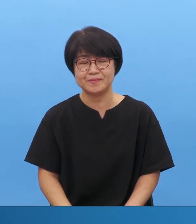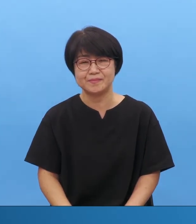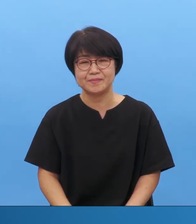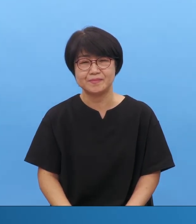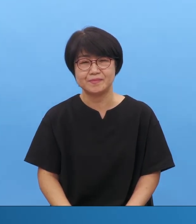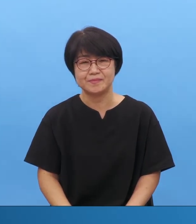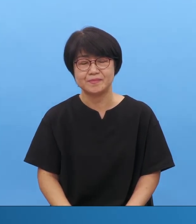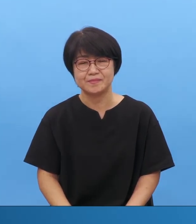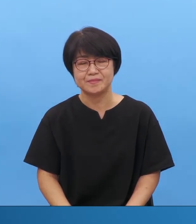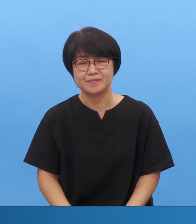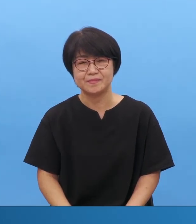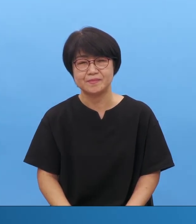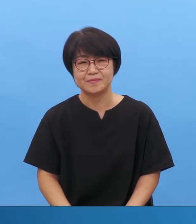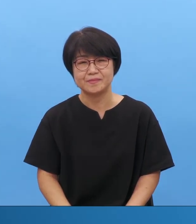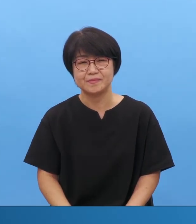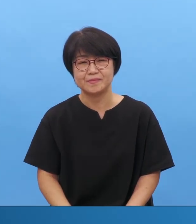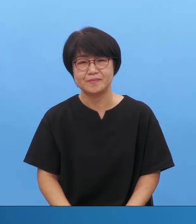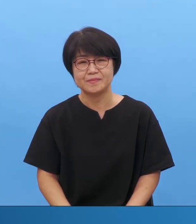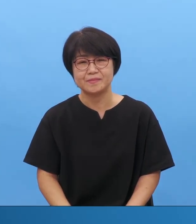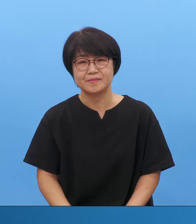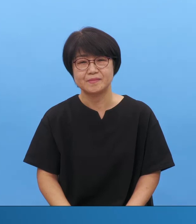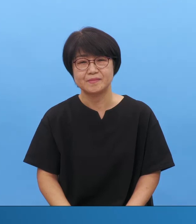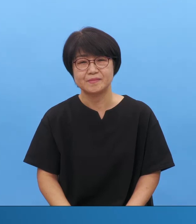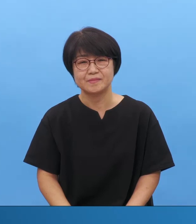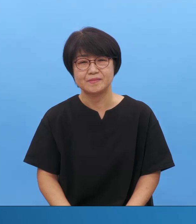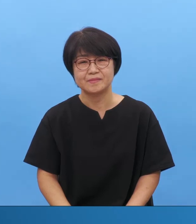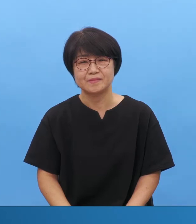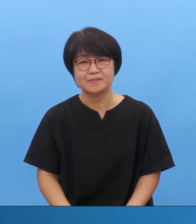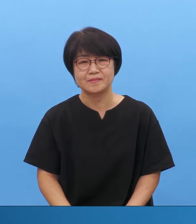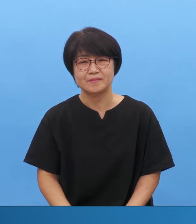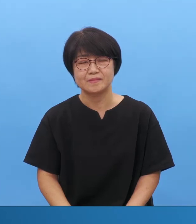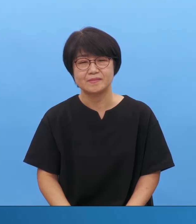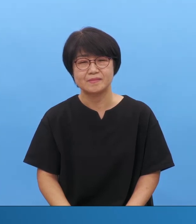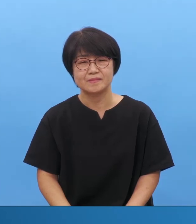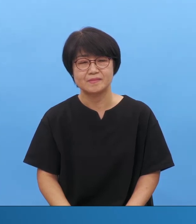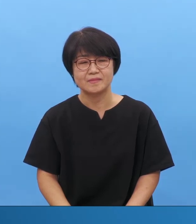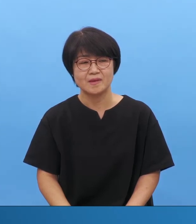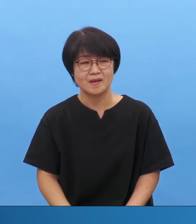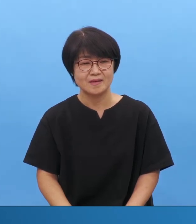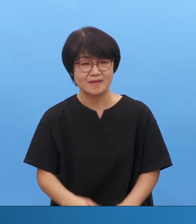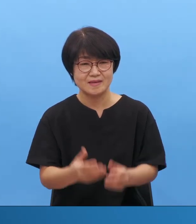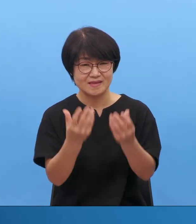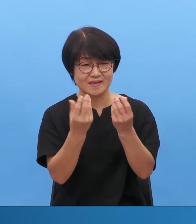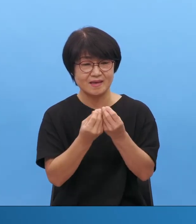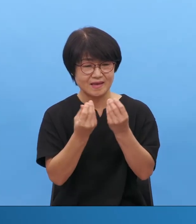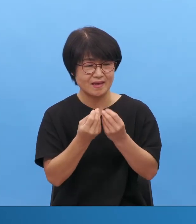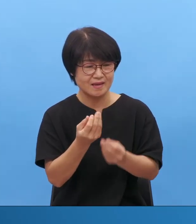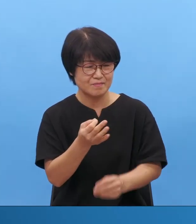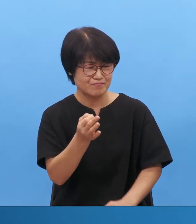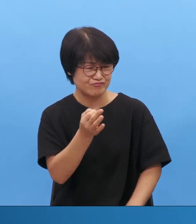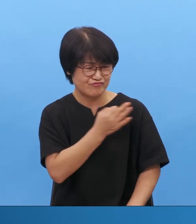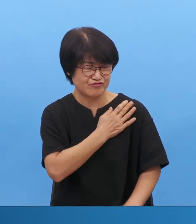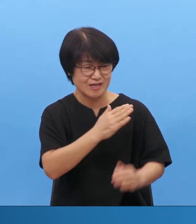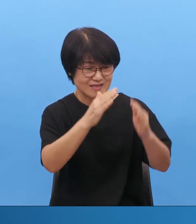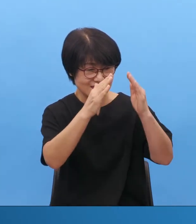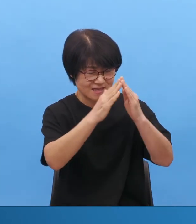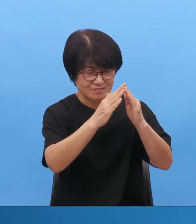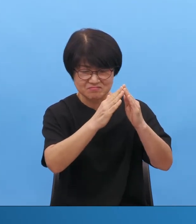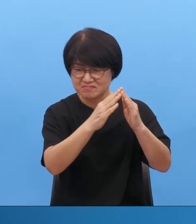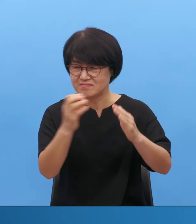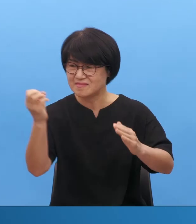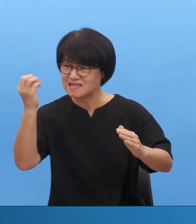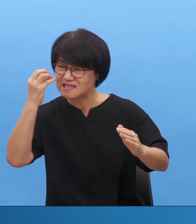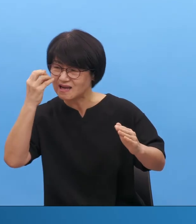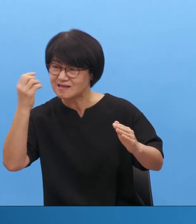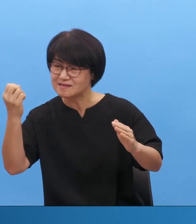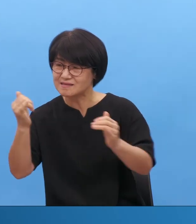말이야 회사에 이상한 아들이 자꾸 돈 달라 한다고 줍니까? Now, let's say 그럼 that 더 안 줘요. a wealthy conglomerate's son says,